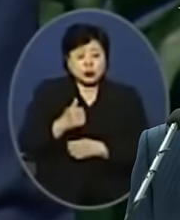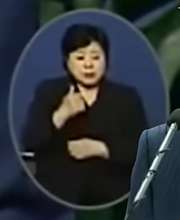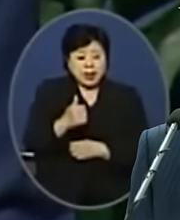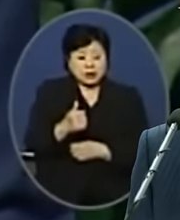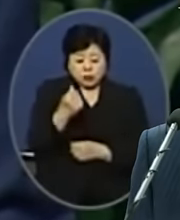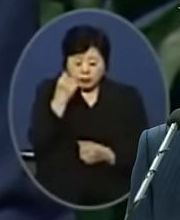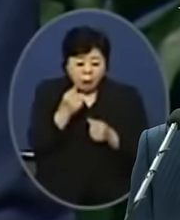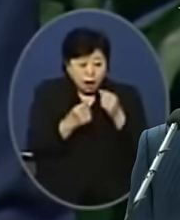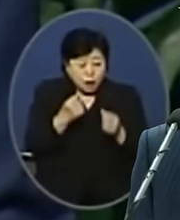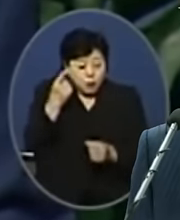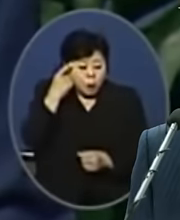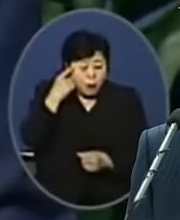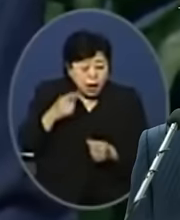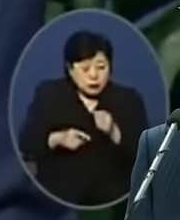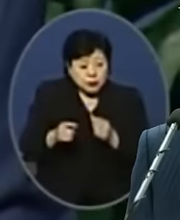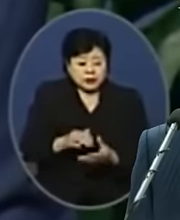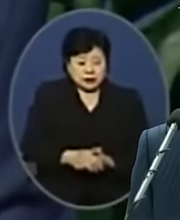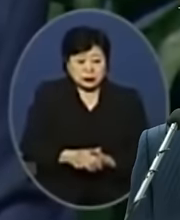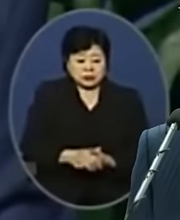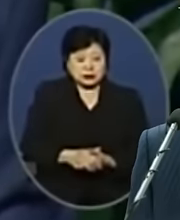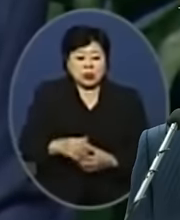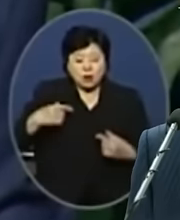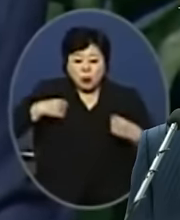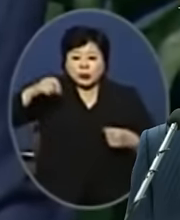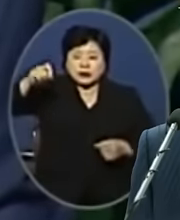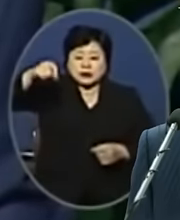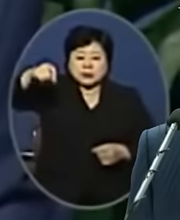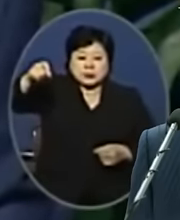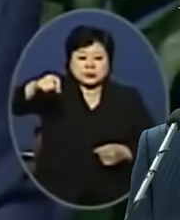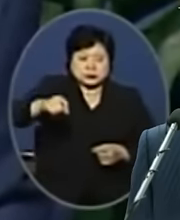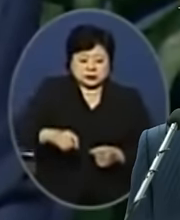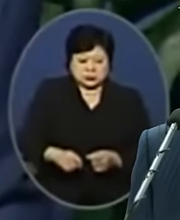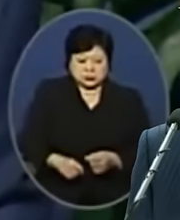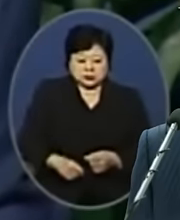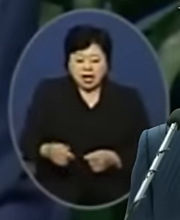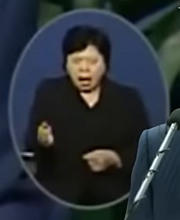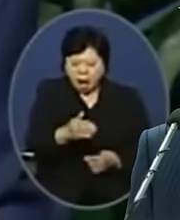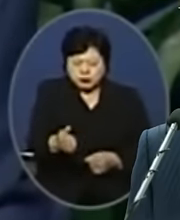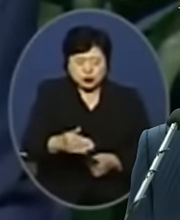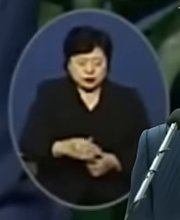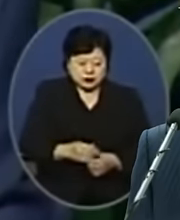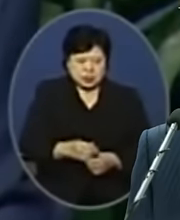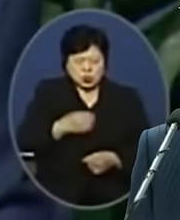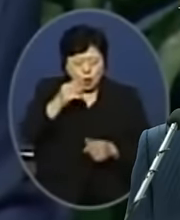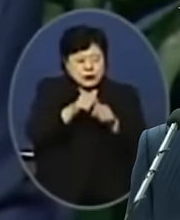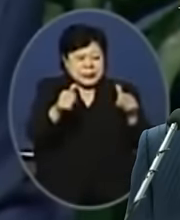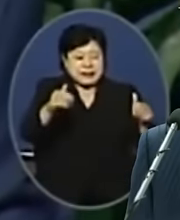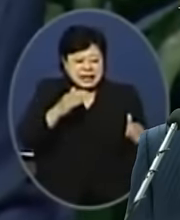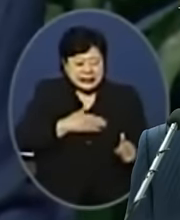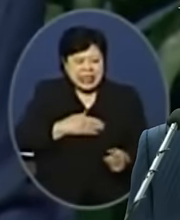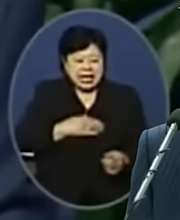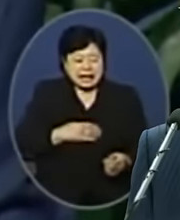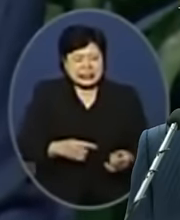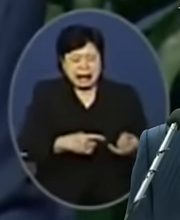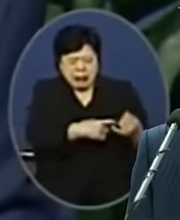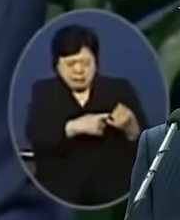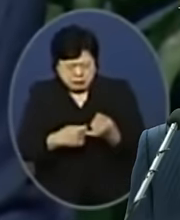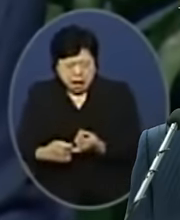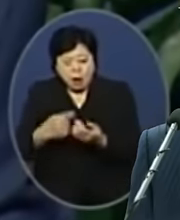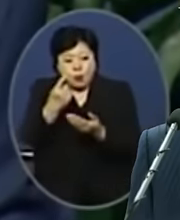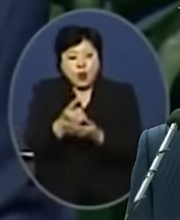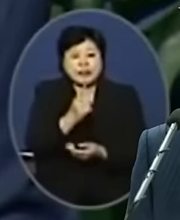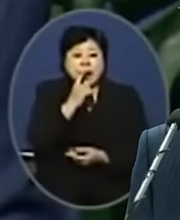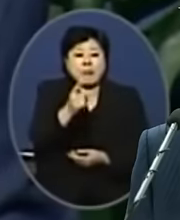뛰어온대. 왜 어떻게 됐냐, 옷을 흔들어 보이면서 아무도 없는 것을 보고 요셉이 나에게 강간을